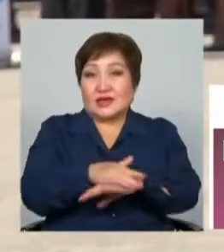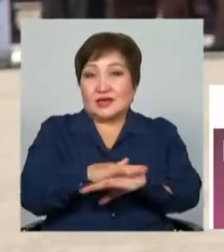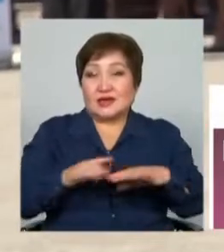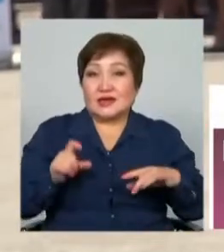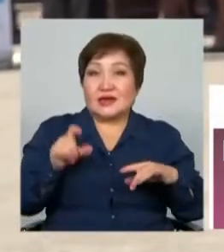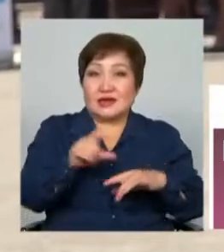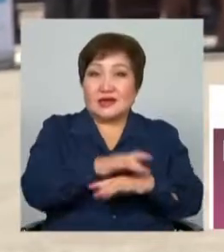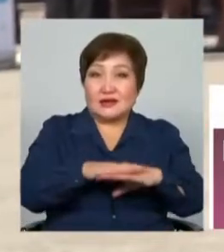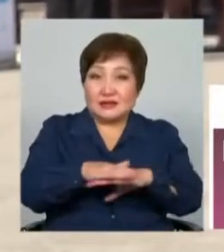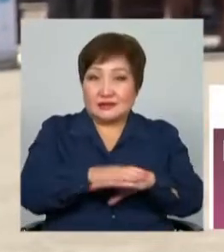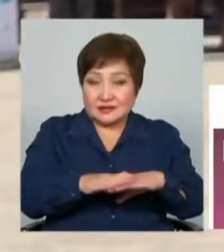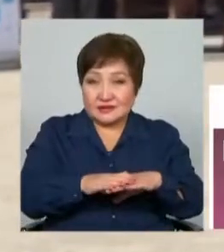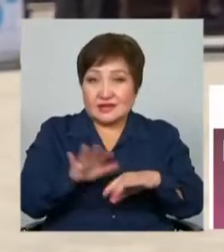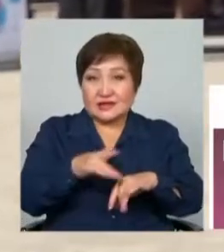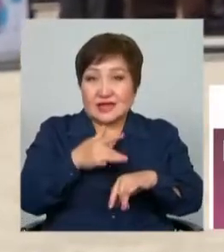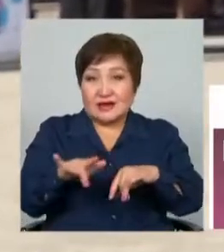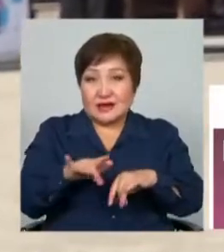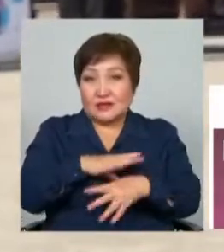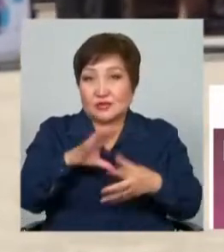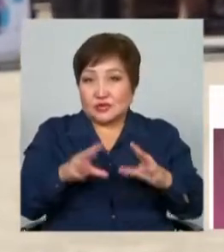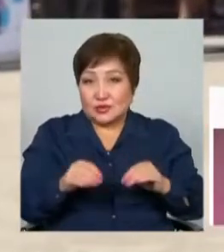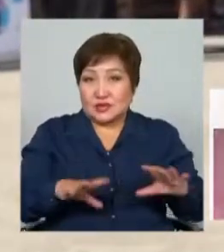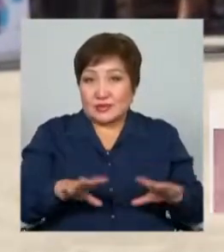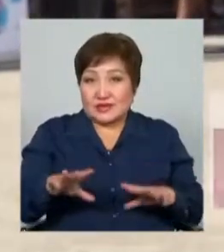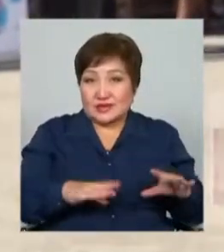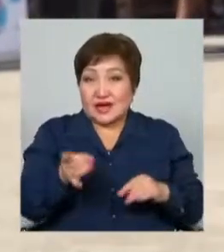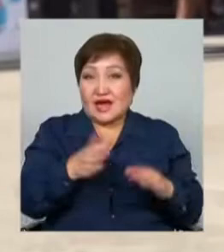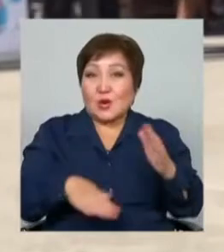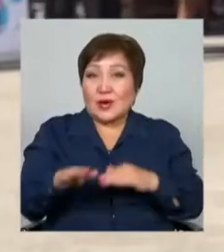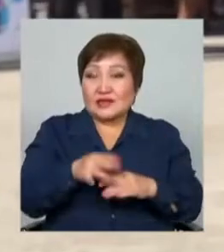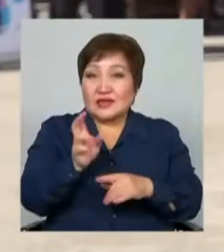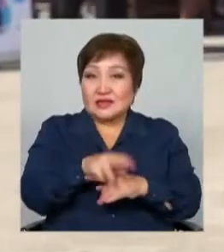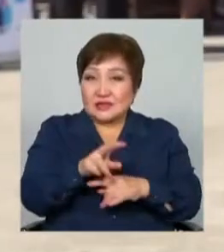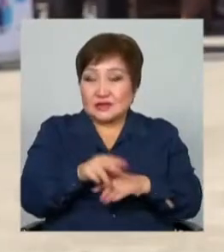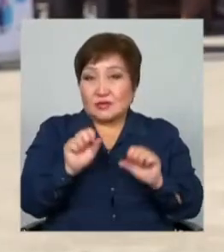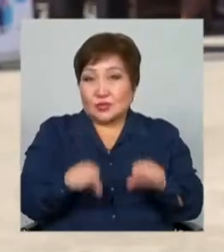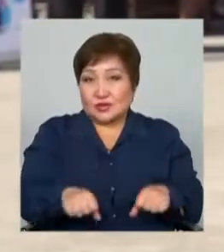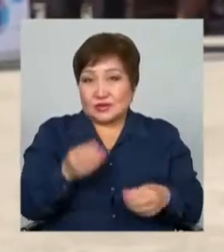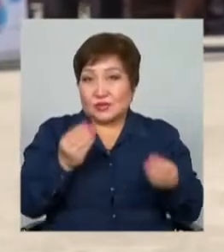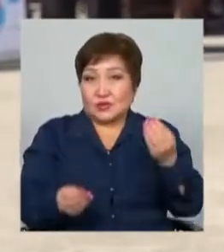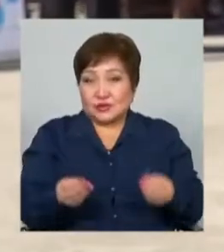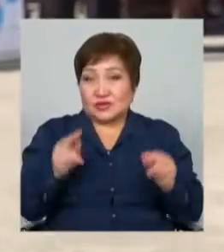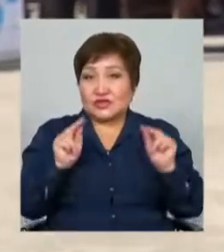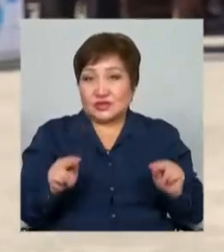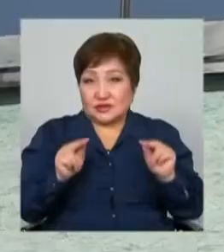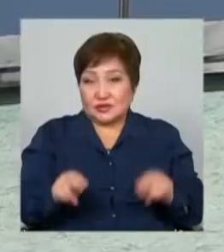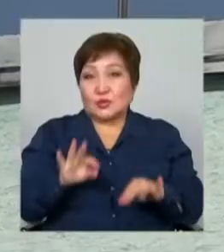осы базар аумағына келіп тіркесеңіздер болады. Ойын әділ түрде өтті. Және рахмет айтамын. Сегодня пришла